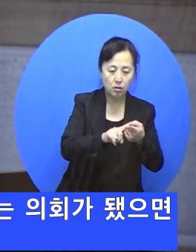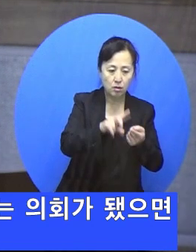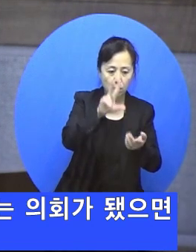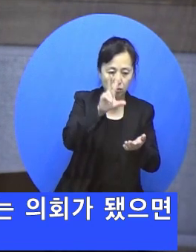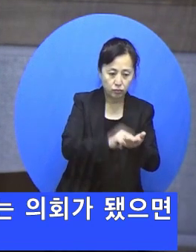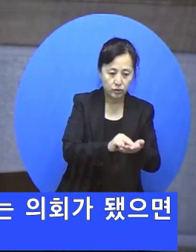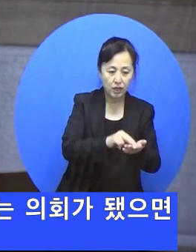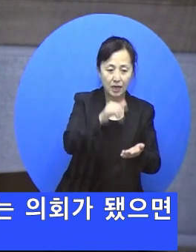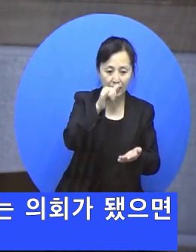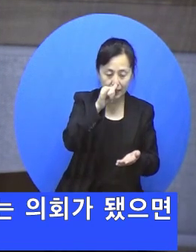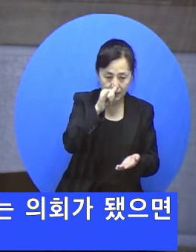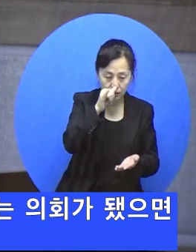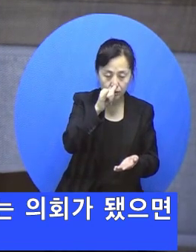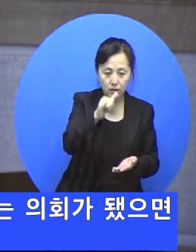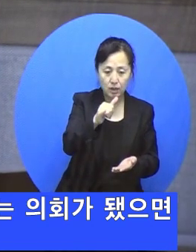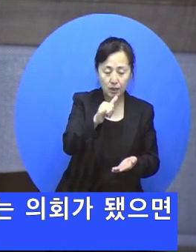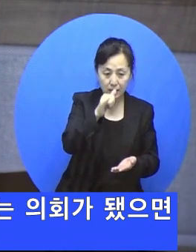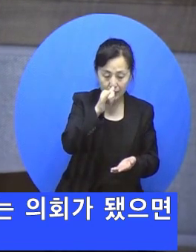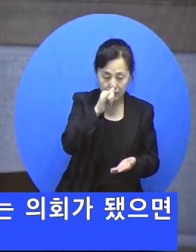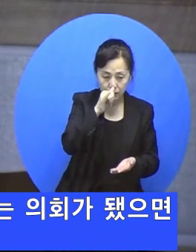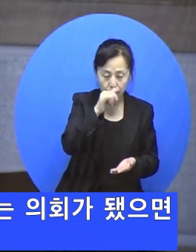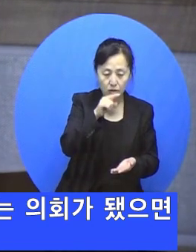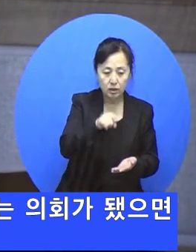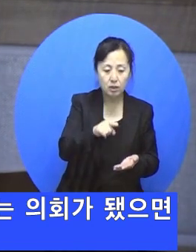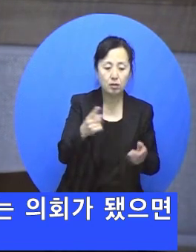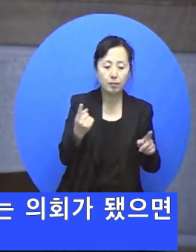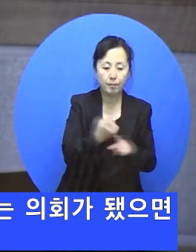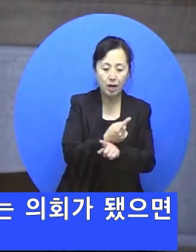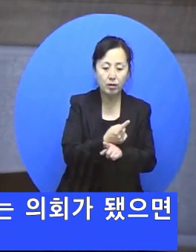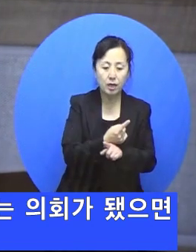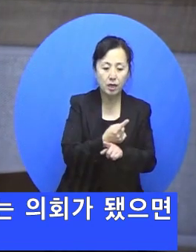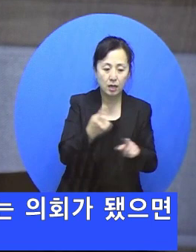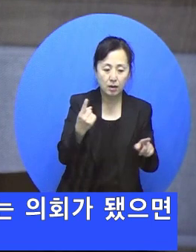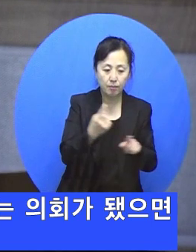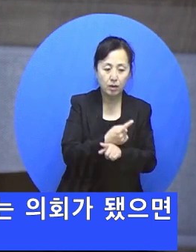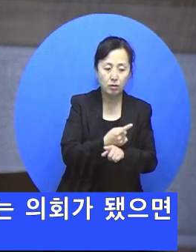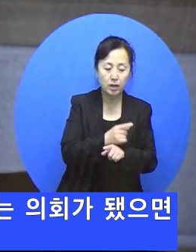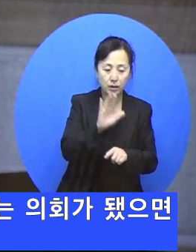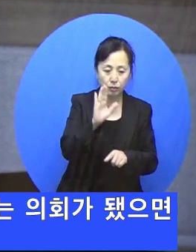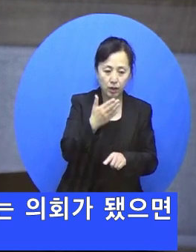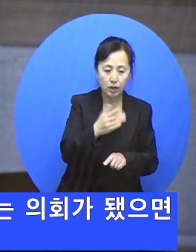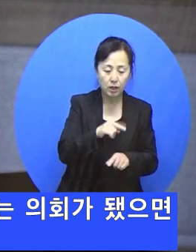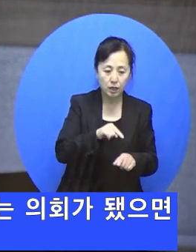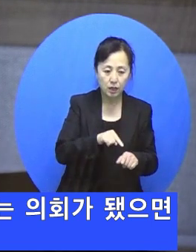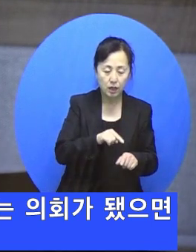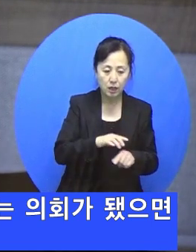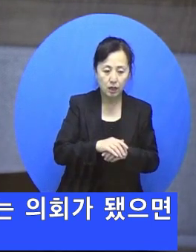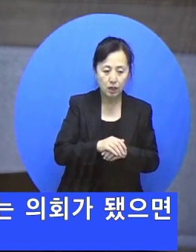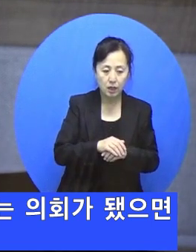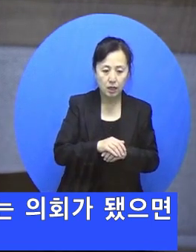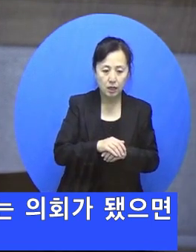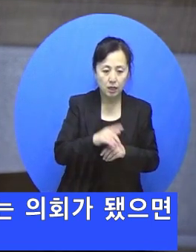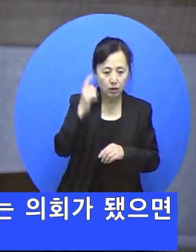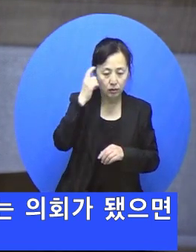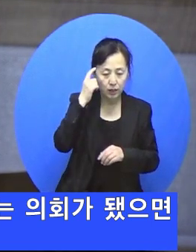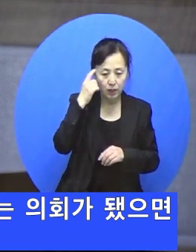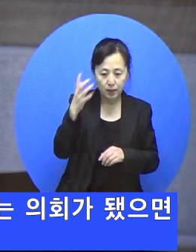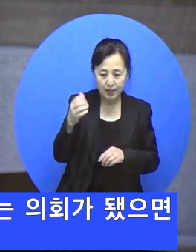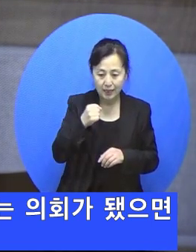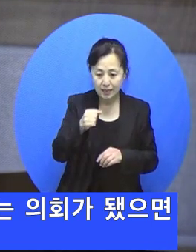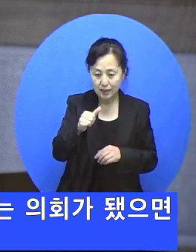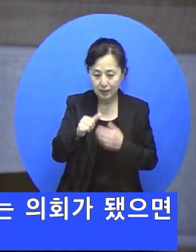해라라고 유도하는 것도 의회의 몫입니다. 그냥 일방적으로 깎아버리면 역사 속에서 걸어가야 될 그 중요한